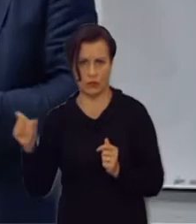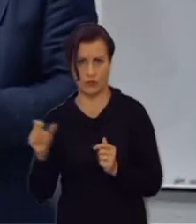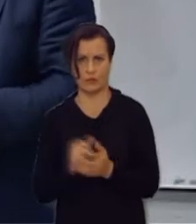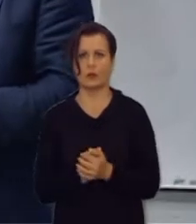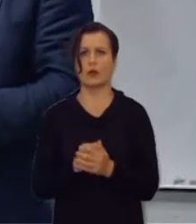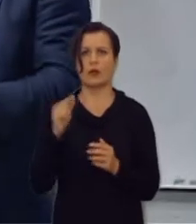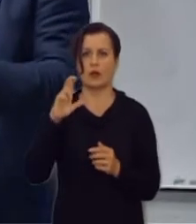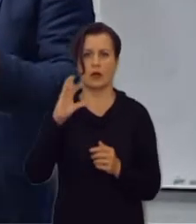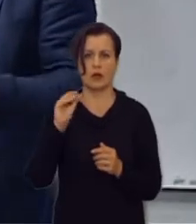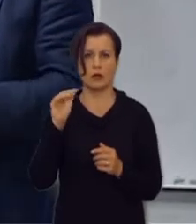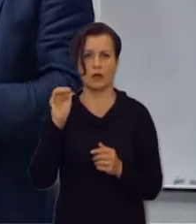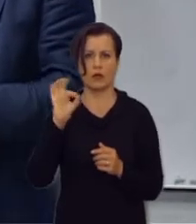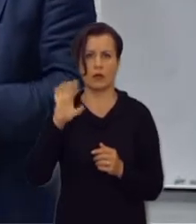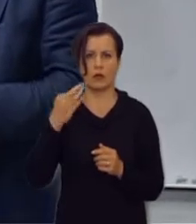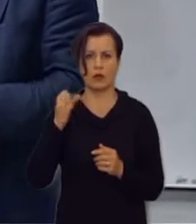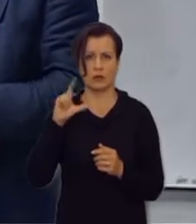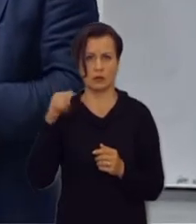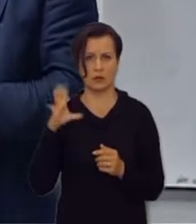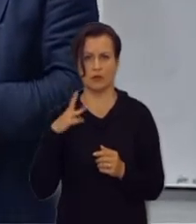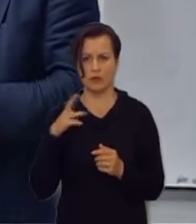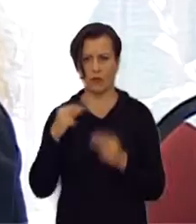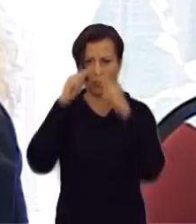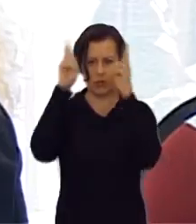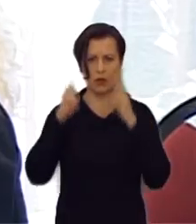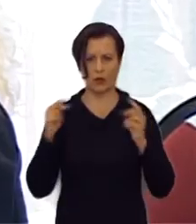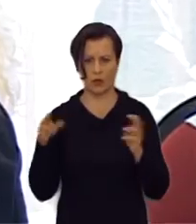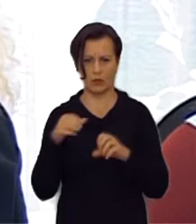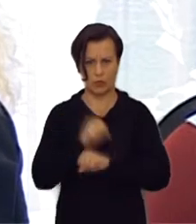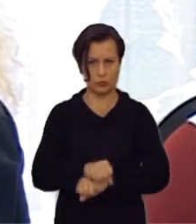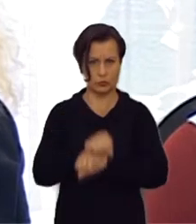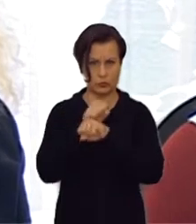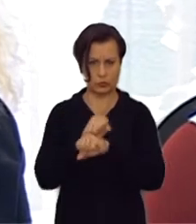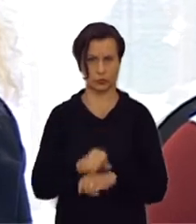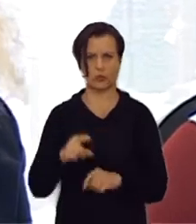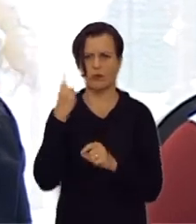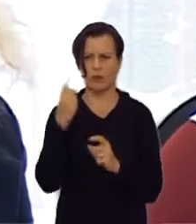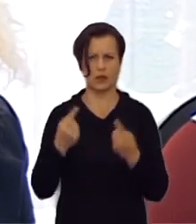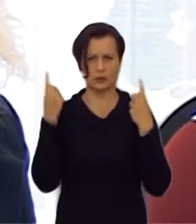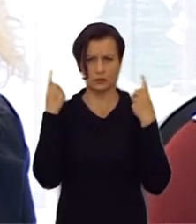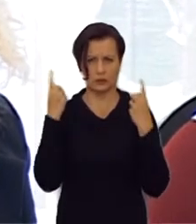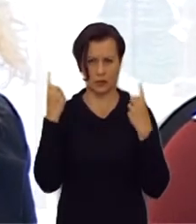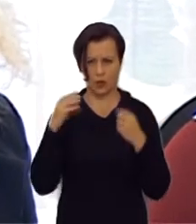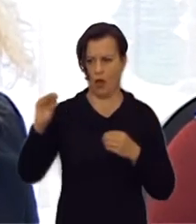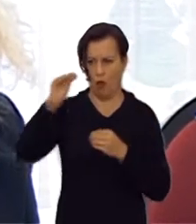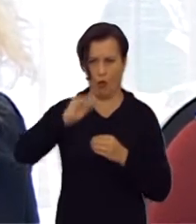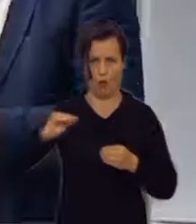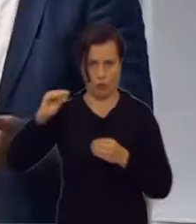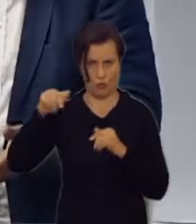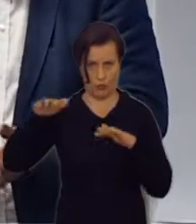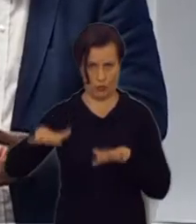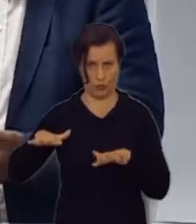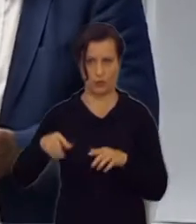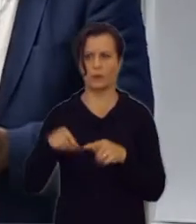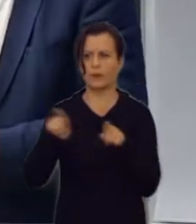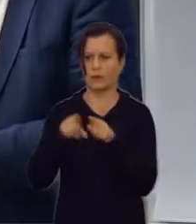yra tarptautinis judėjimas. Vienas didžiausių istorinių judėjimų Europos žemynų istorijoje, o taip pat